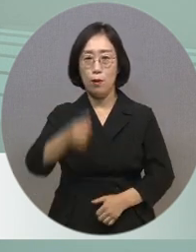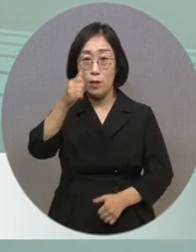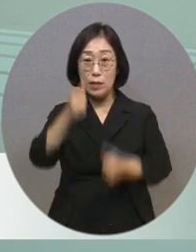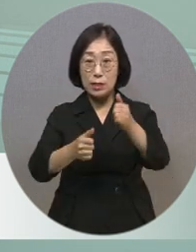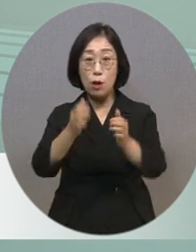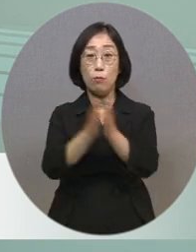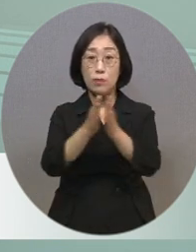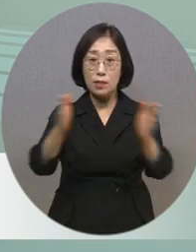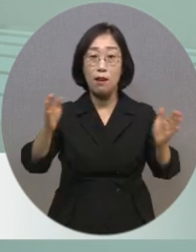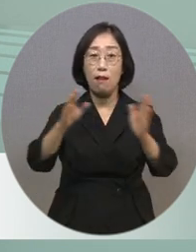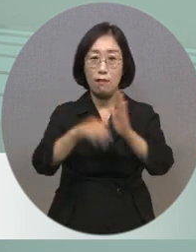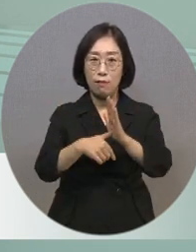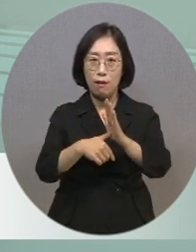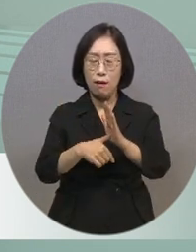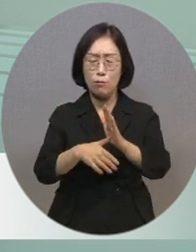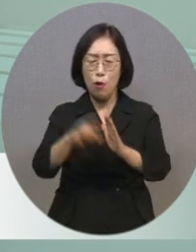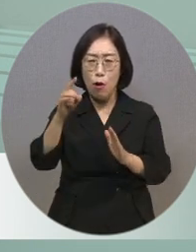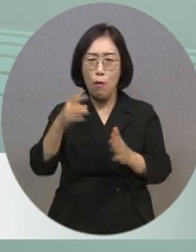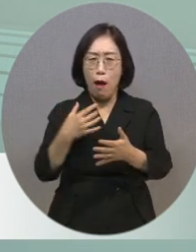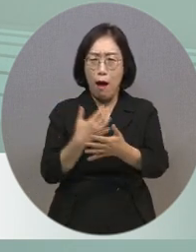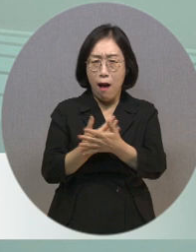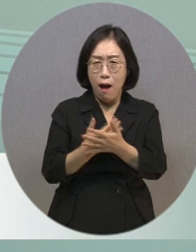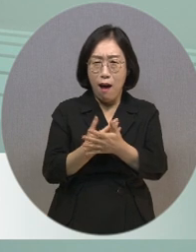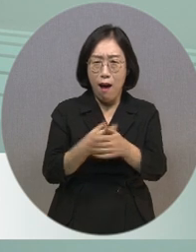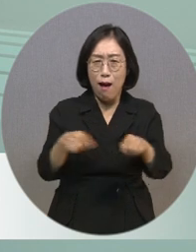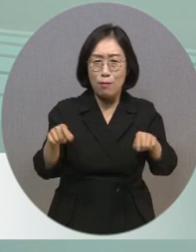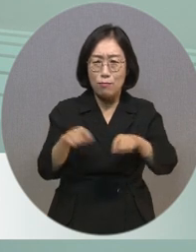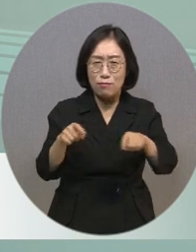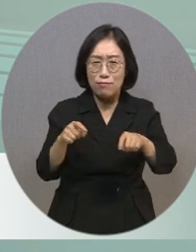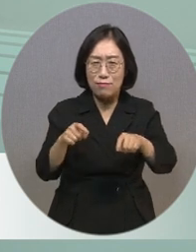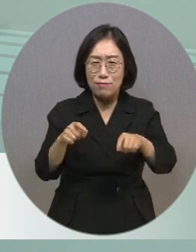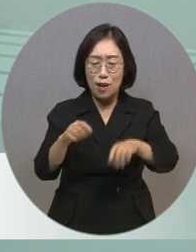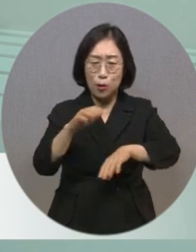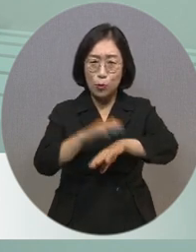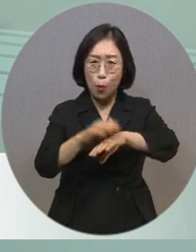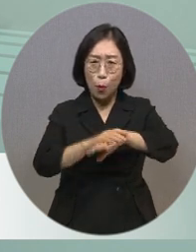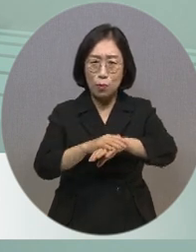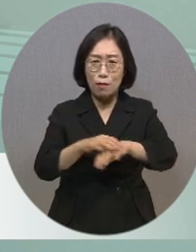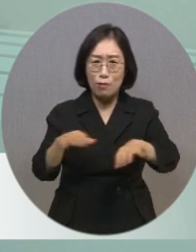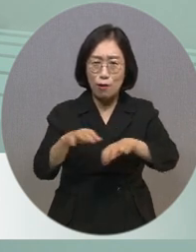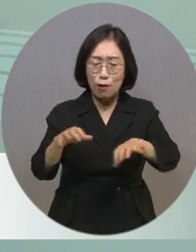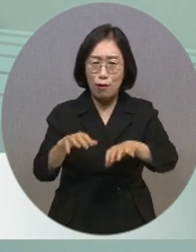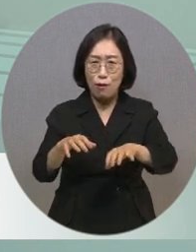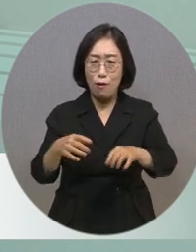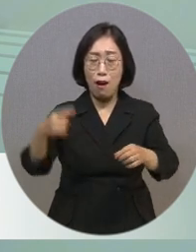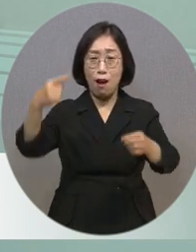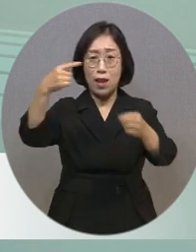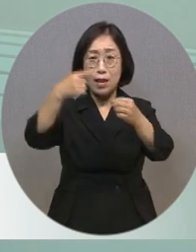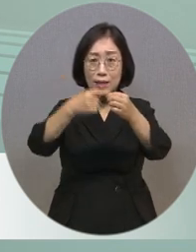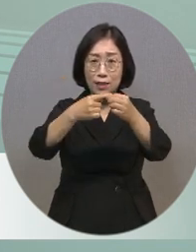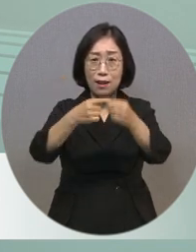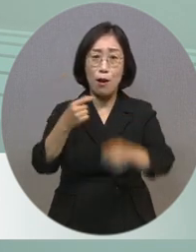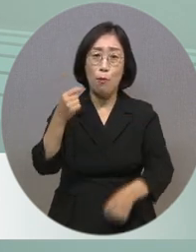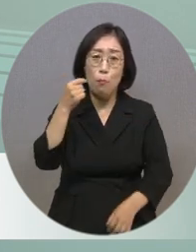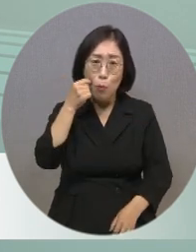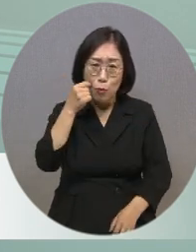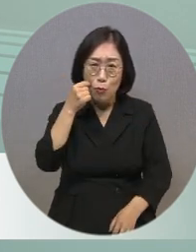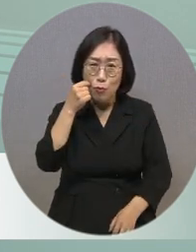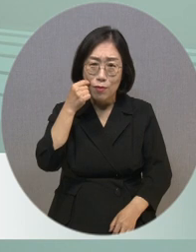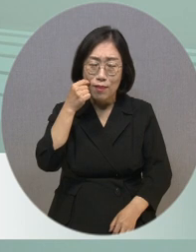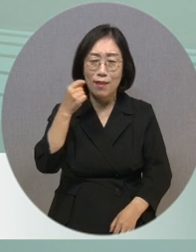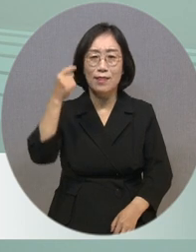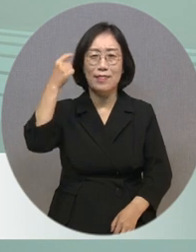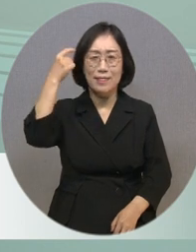시작할 때 많이 떨렸는데 손이 떨려서 원래는 1등은 못할